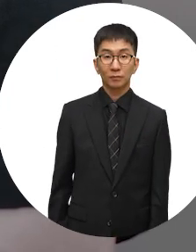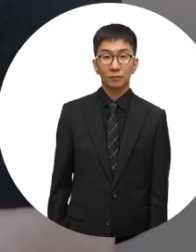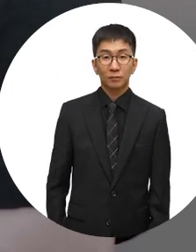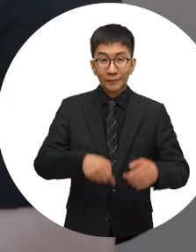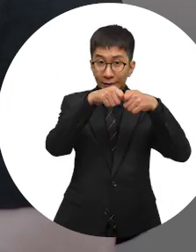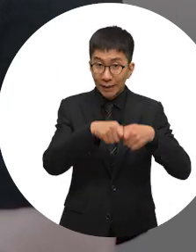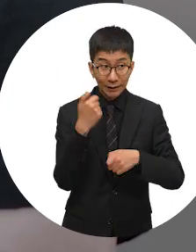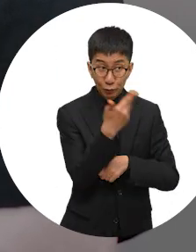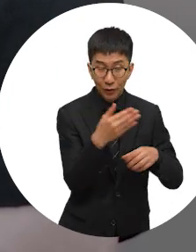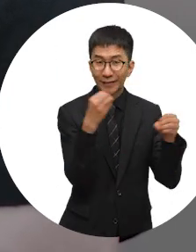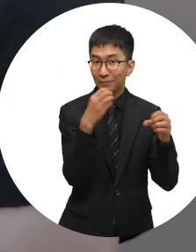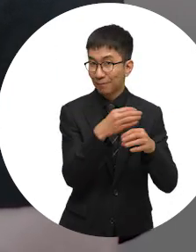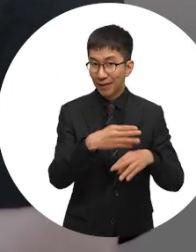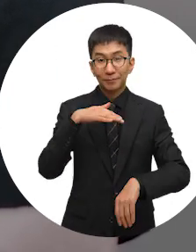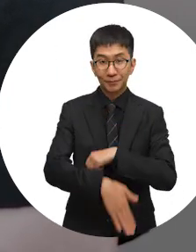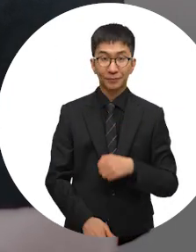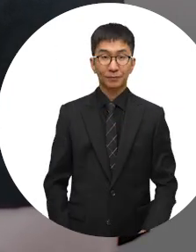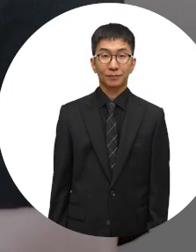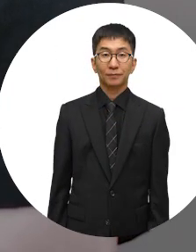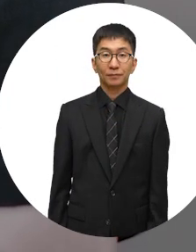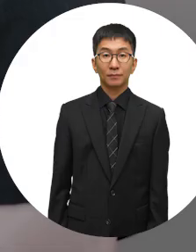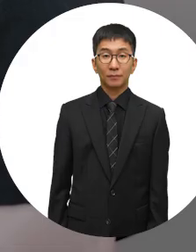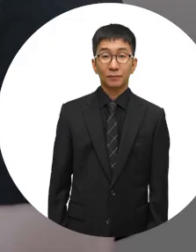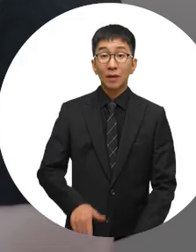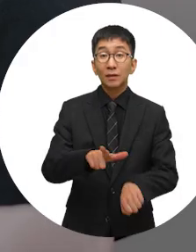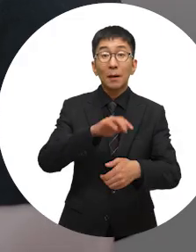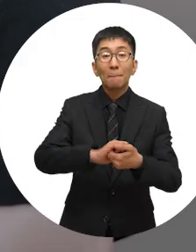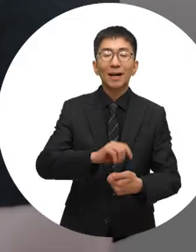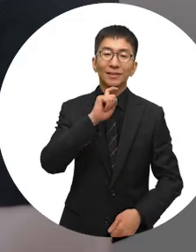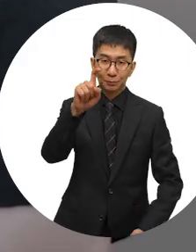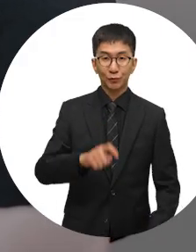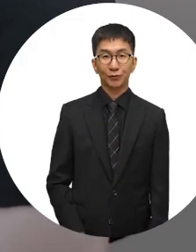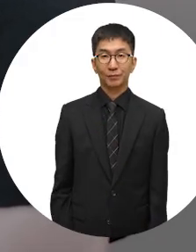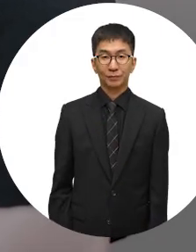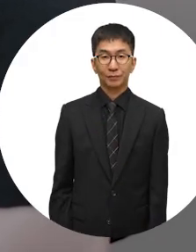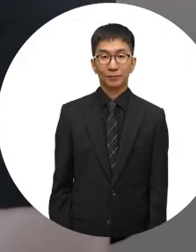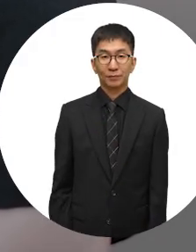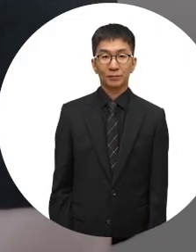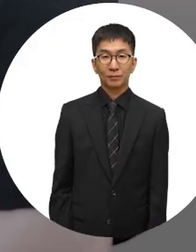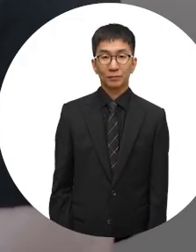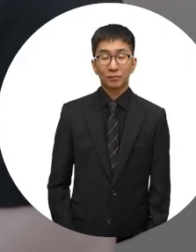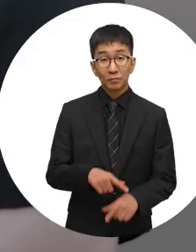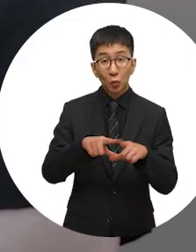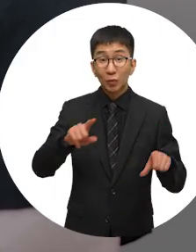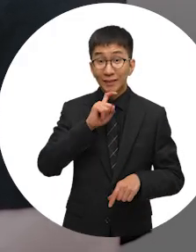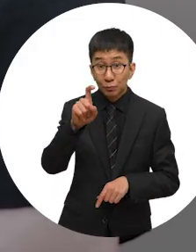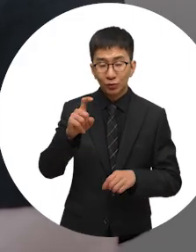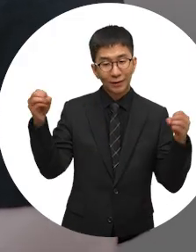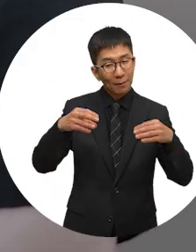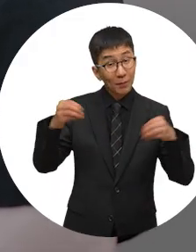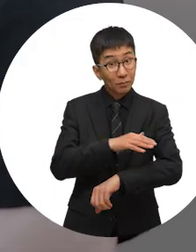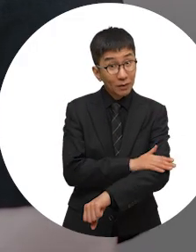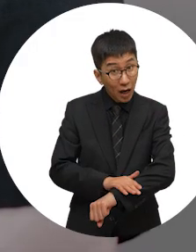해당 내용에 대해 구체적으로 답변하는 방식으로 진행됩니다. 면접 시간은 약 10분 내외로 설계되어 있으므로 평소에 10분